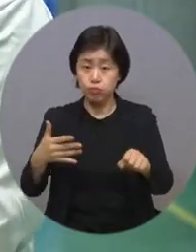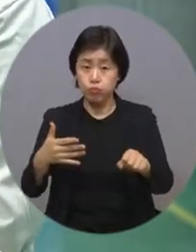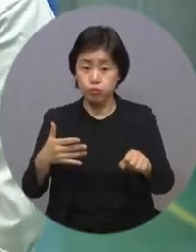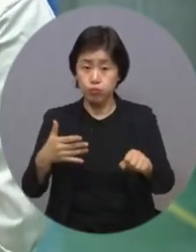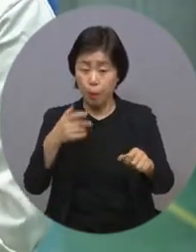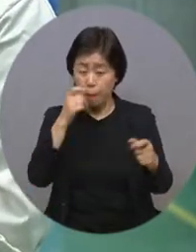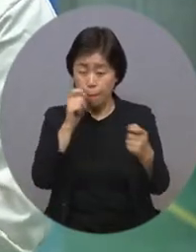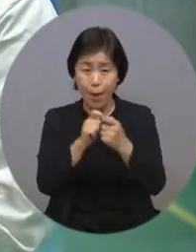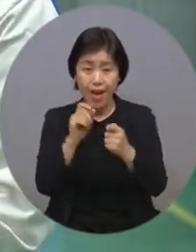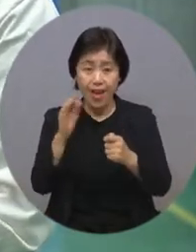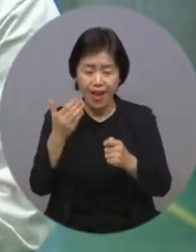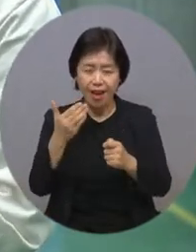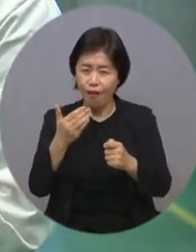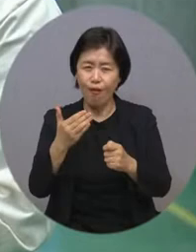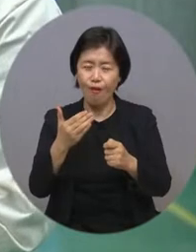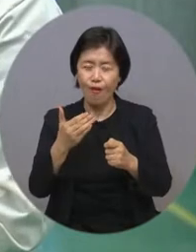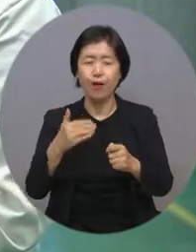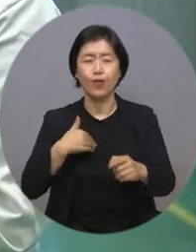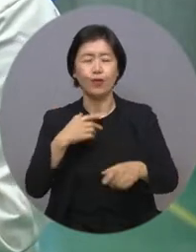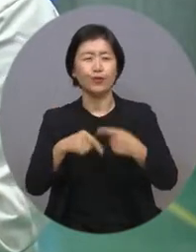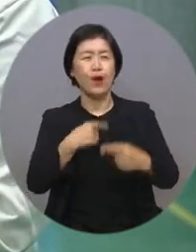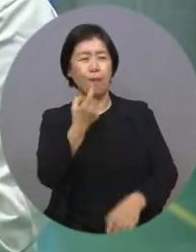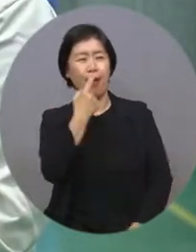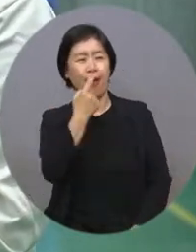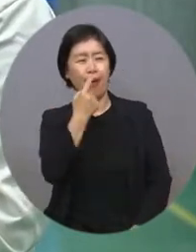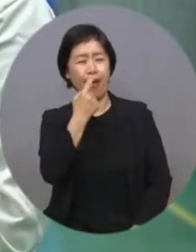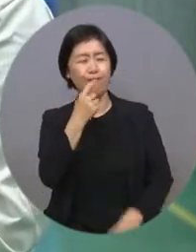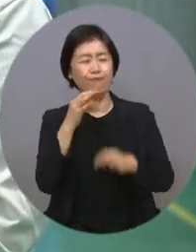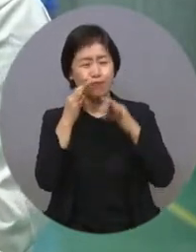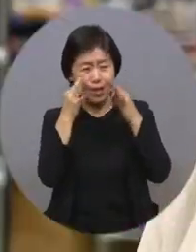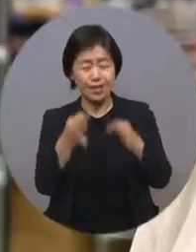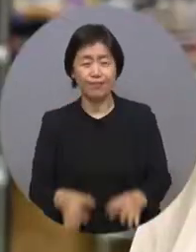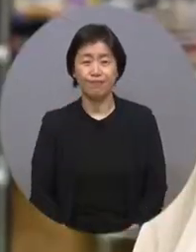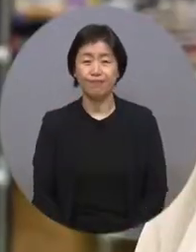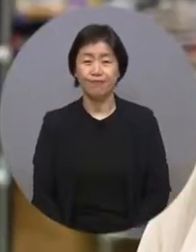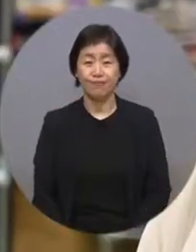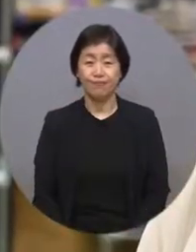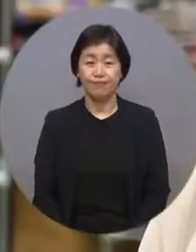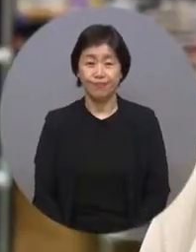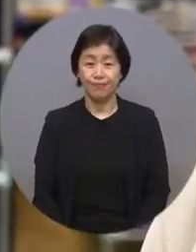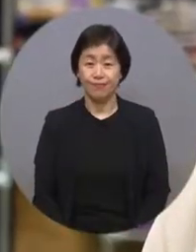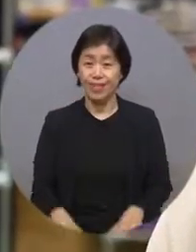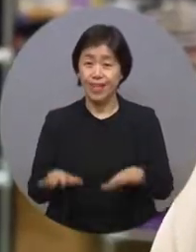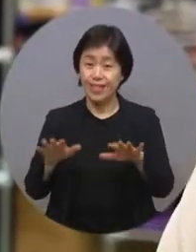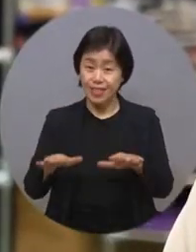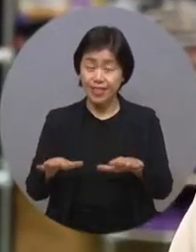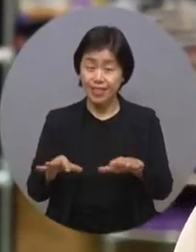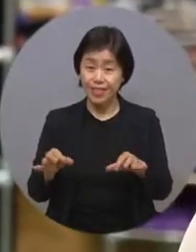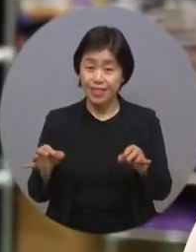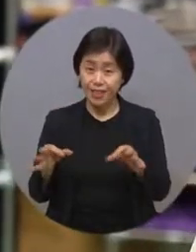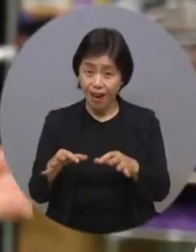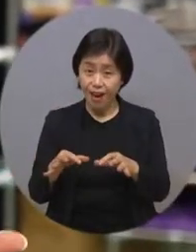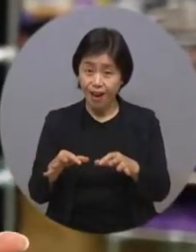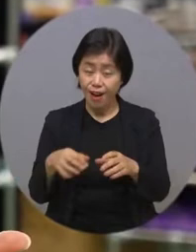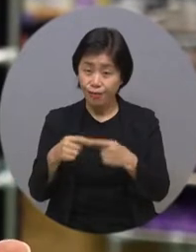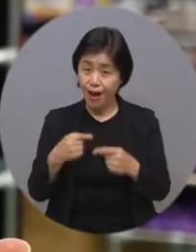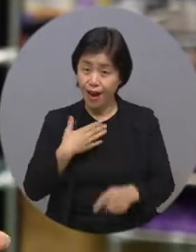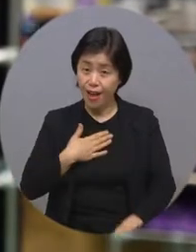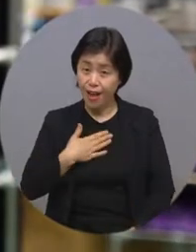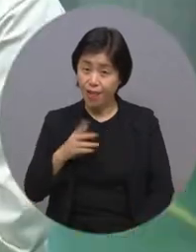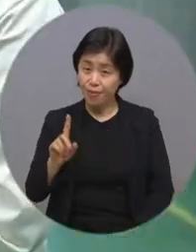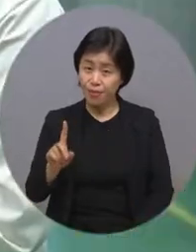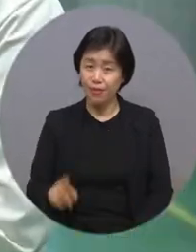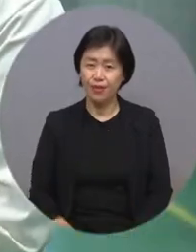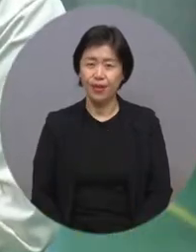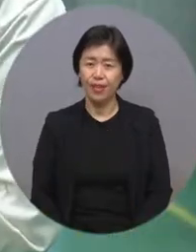많다 보니까 이제 저도 이제 수화를 배우려고 노력을 많이 했었어요. 그러면 지금 간단한 수화를 알고 계시는